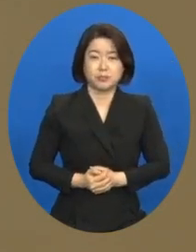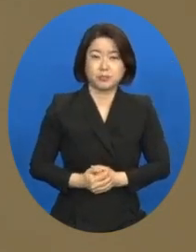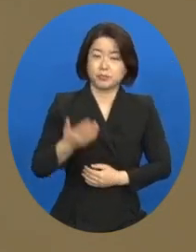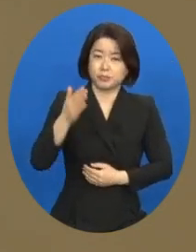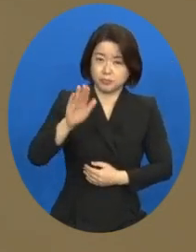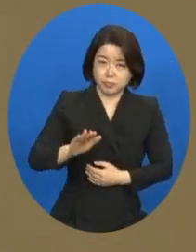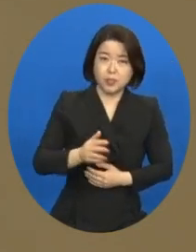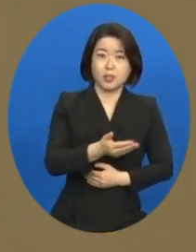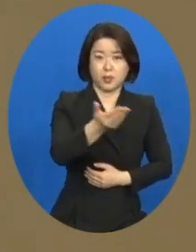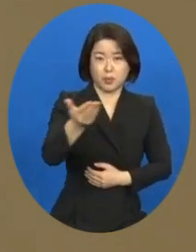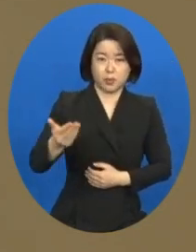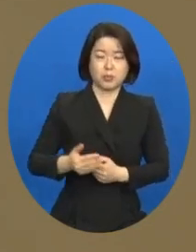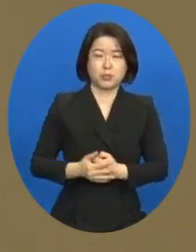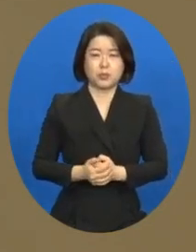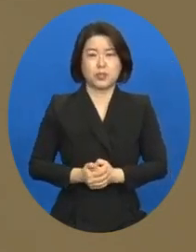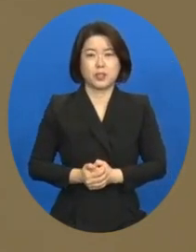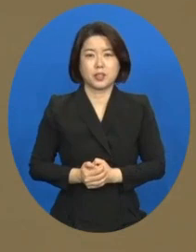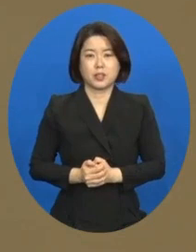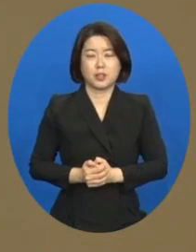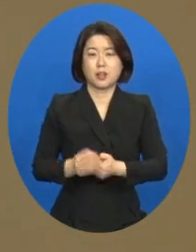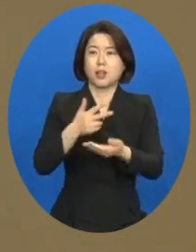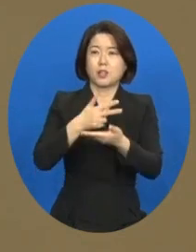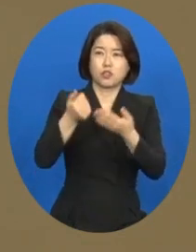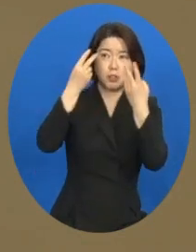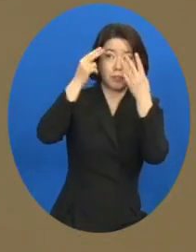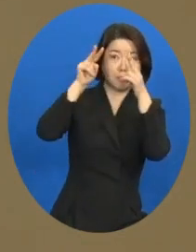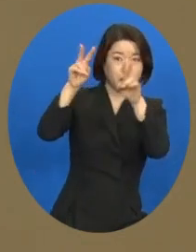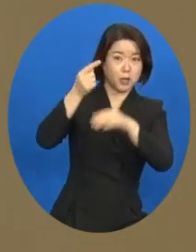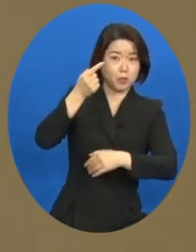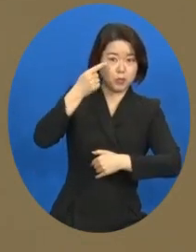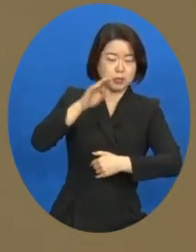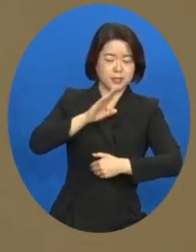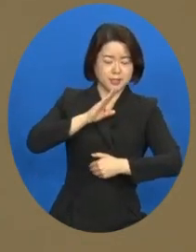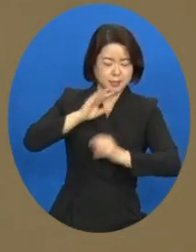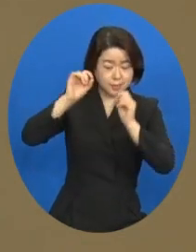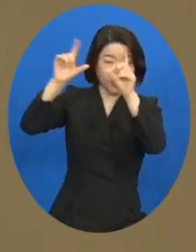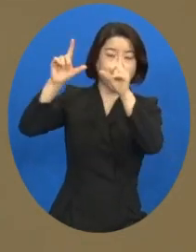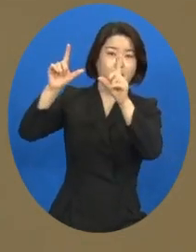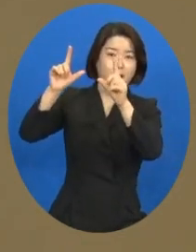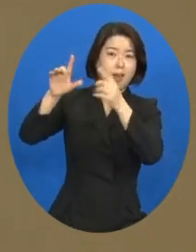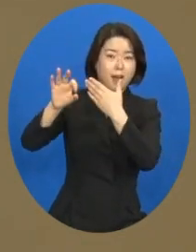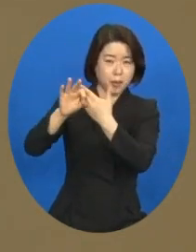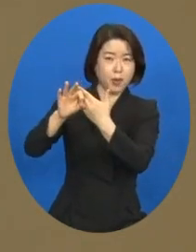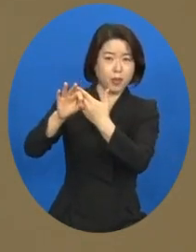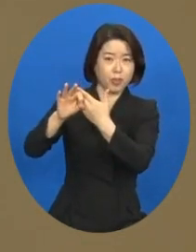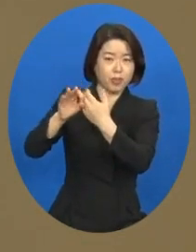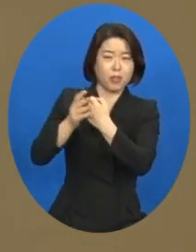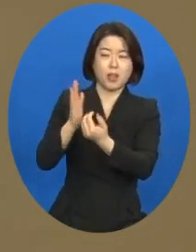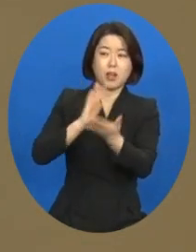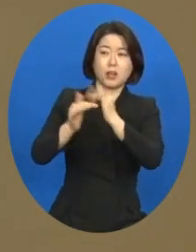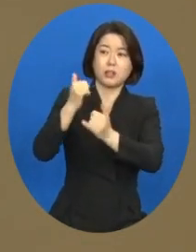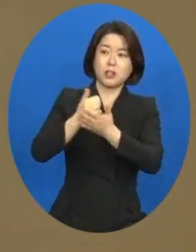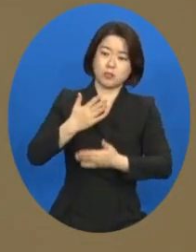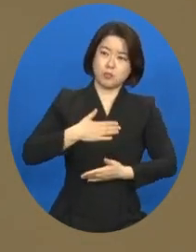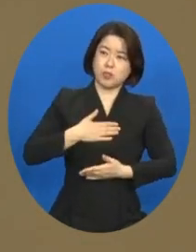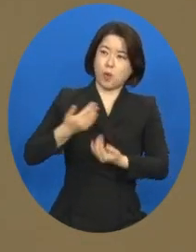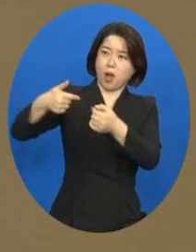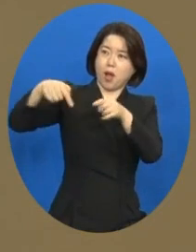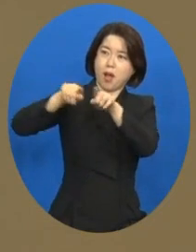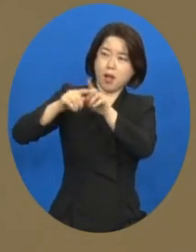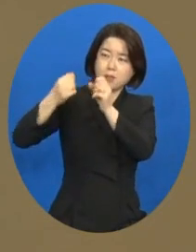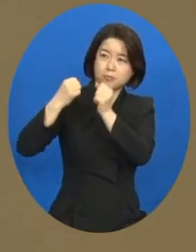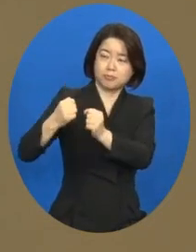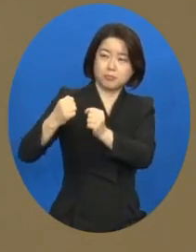근데 여러분, 주님을 바라보는 눈이 정말 뜨이고 나면, 예수님이 나와 함께 계신 게